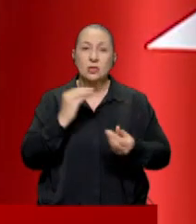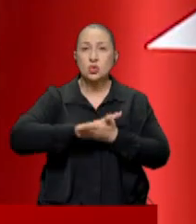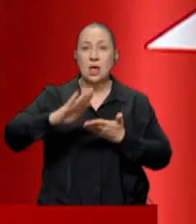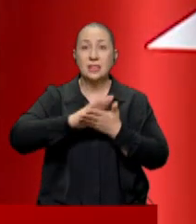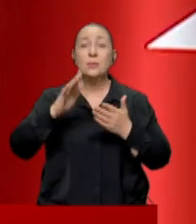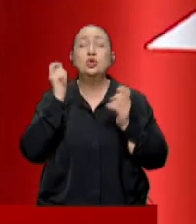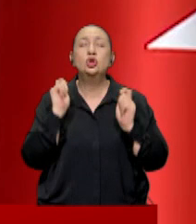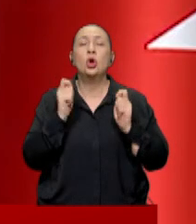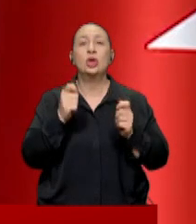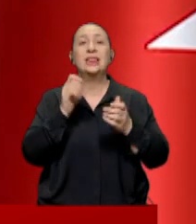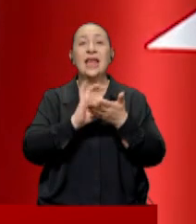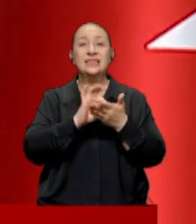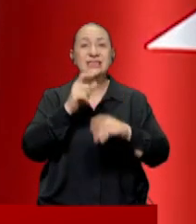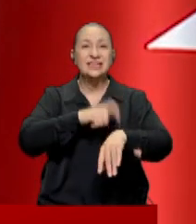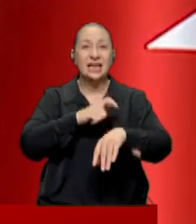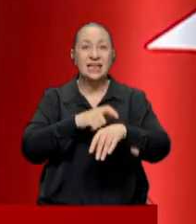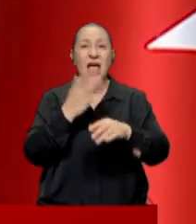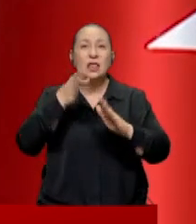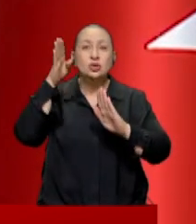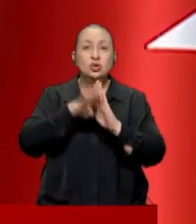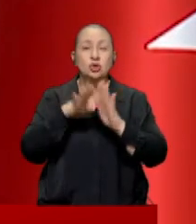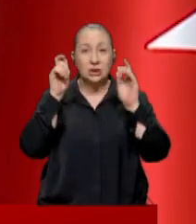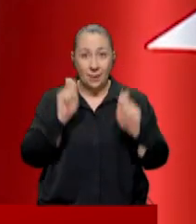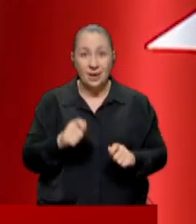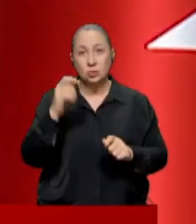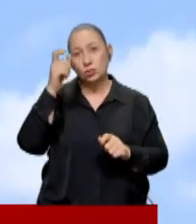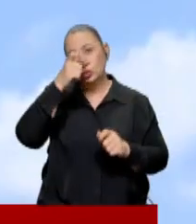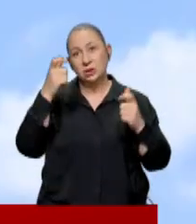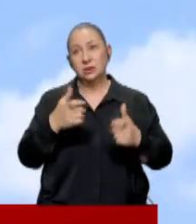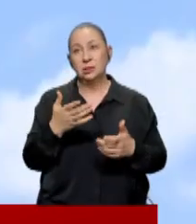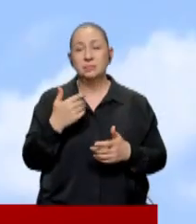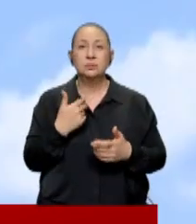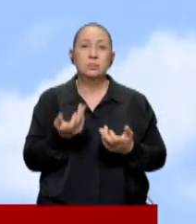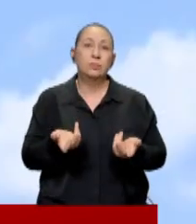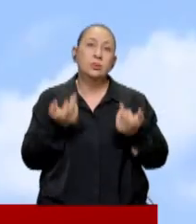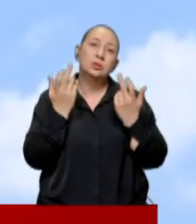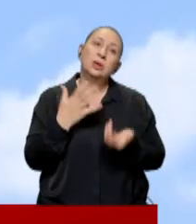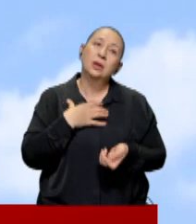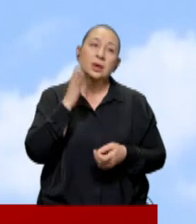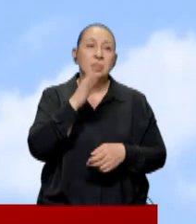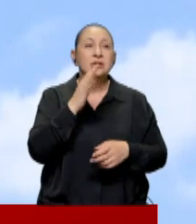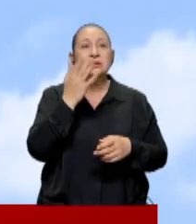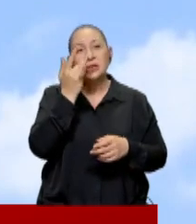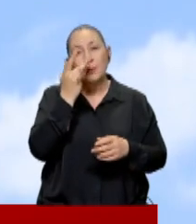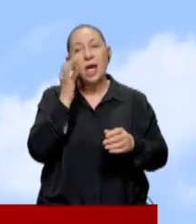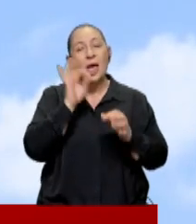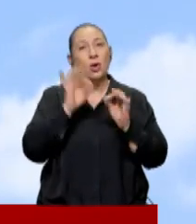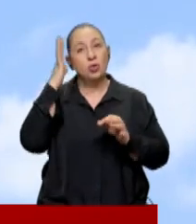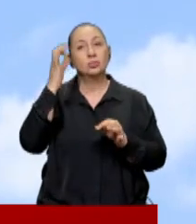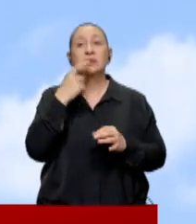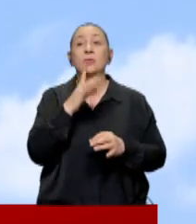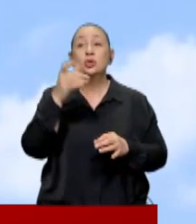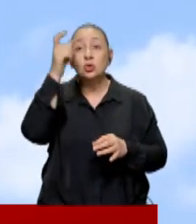iyileştiren, zorunlu ders saatini de en düşük tutan ülkedir. Biz boşuna kendisine çakma ekonomist demiyoruz.